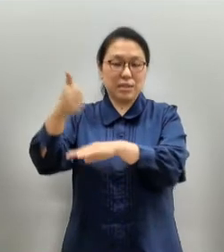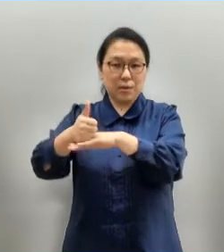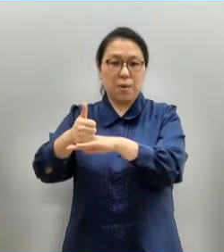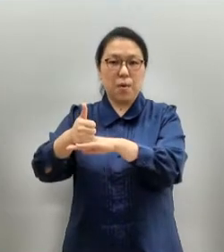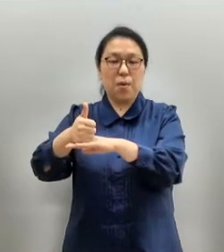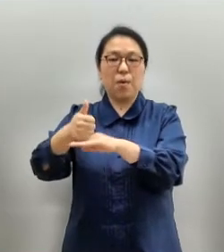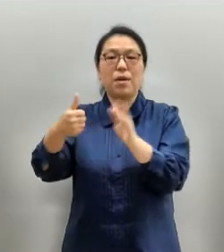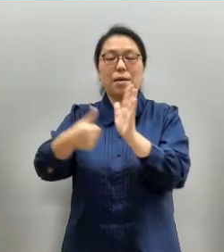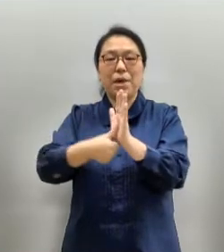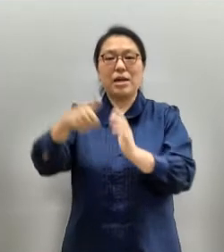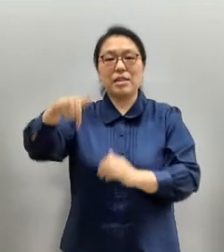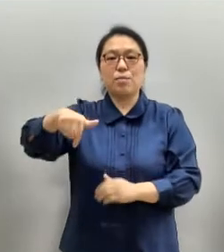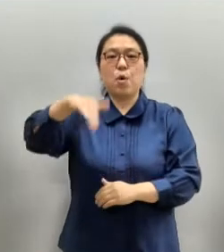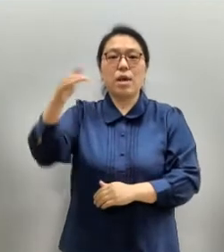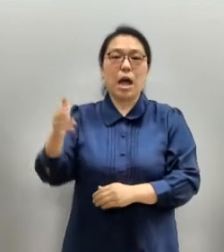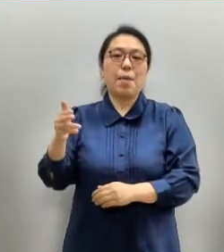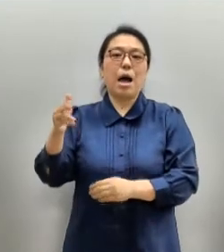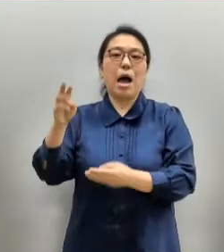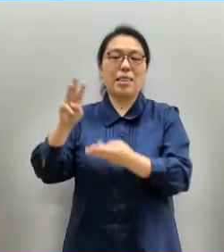田松戸でございます。